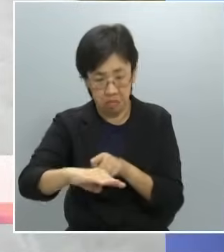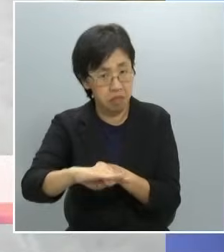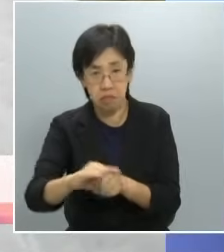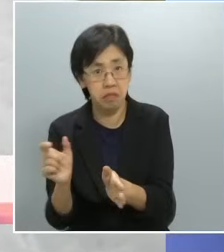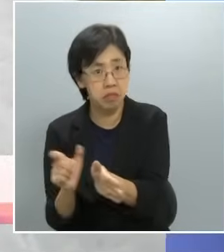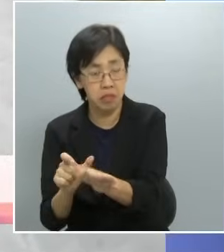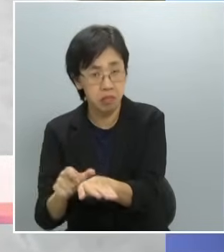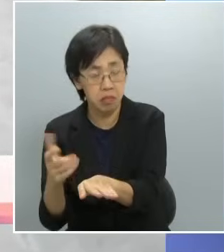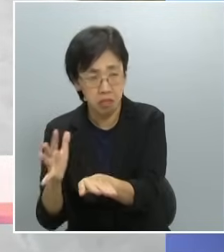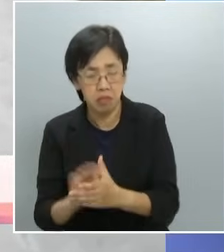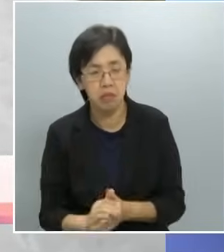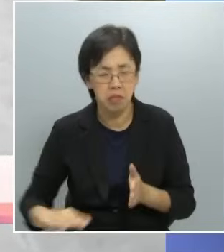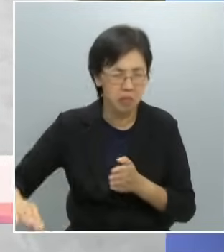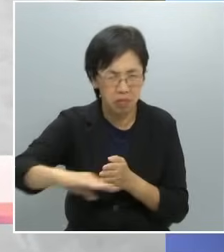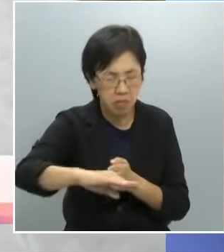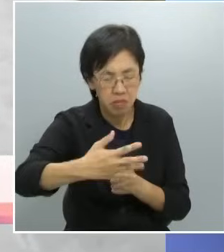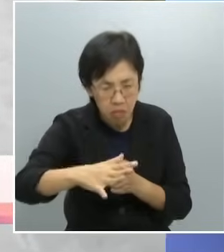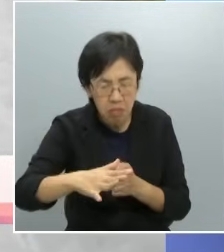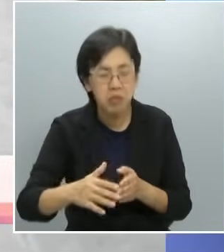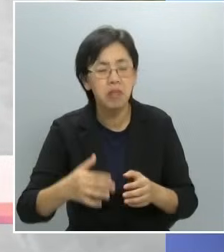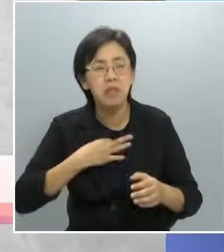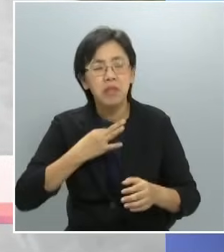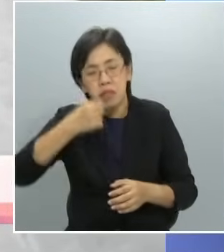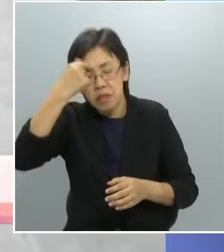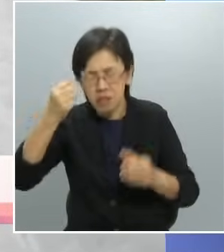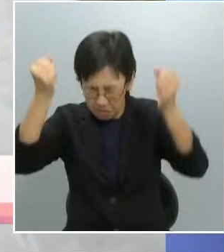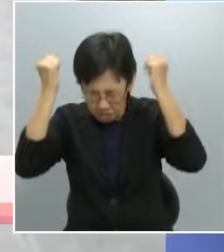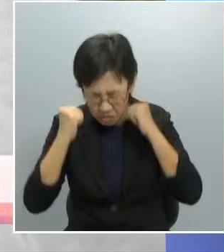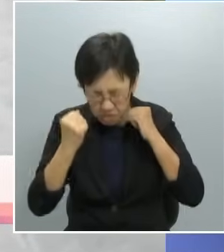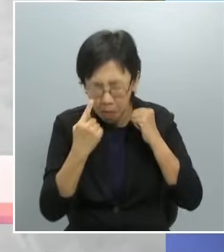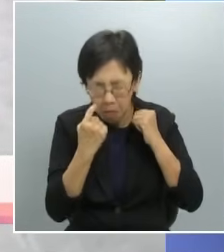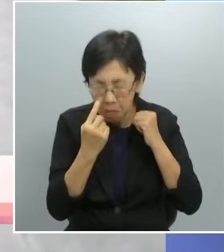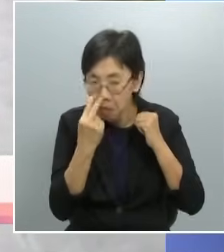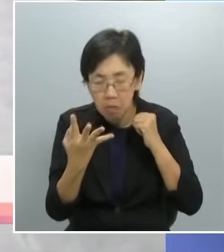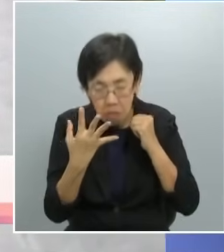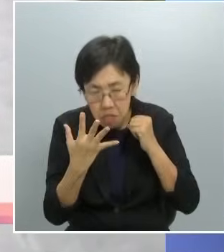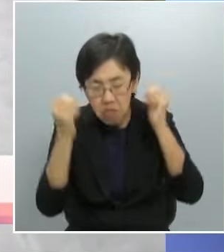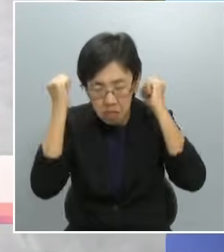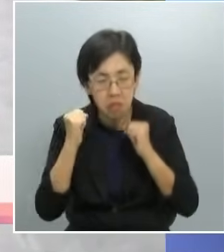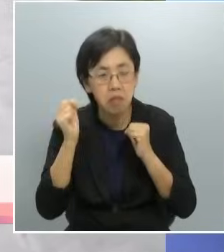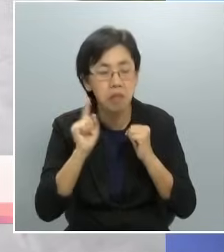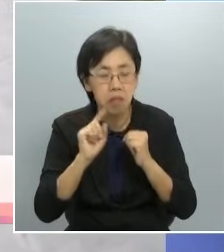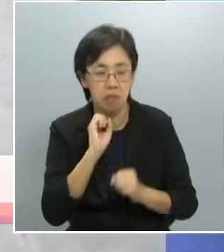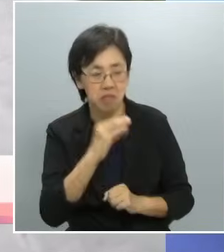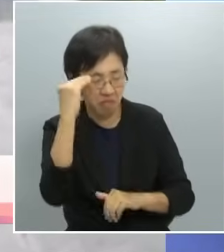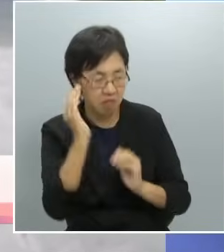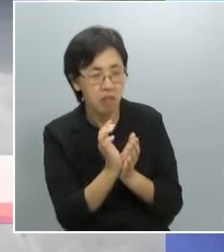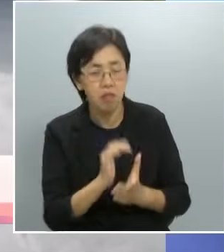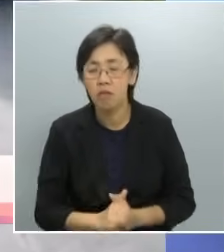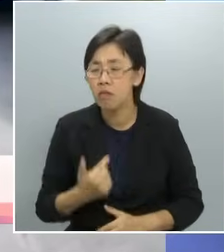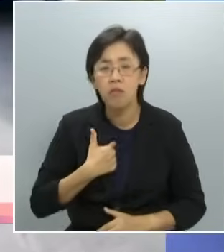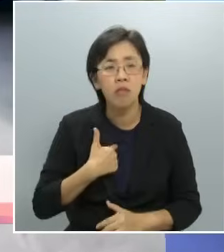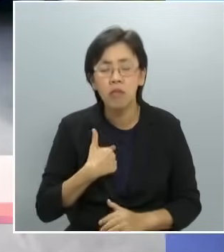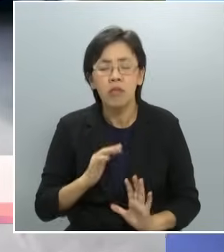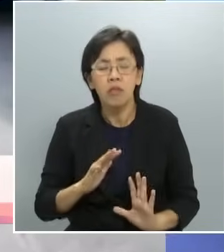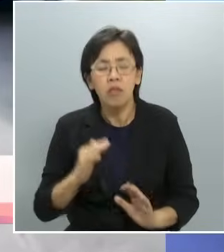มีคนลงจากรถแล้วก็ใช้ผ้าดำคลุมหัวไม่ให้มองเห็นหน้าแล้วก็บอกว่าเป็นตำรวจตนเองไม่ได้ขัดขืน